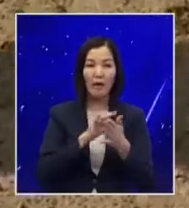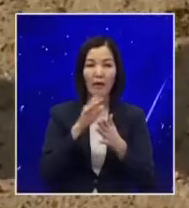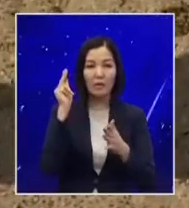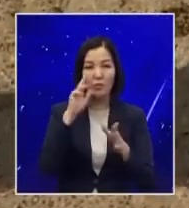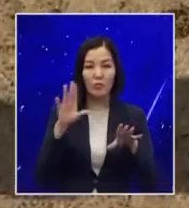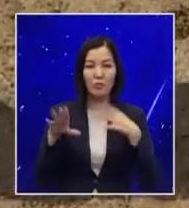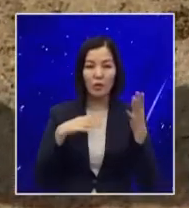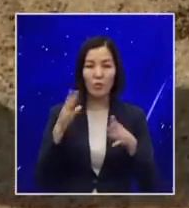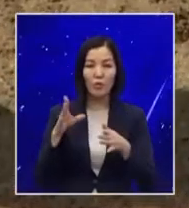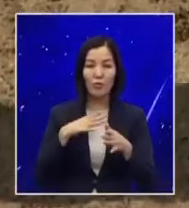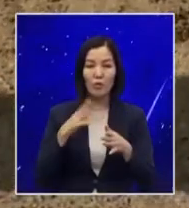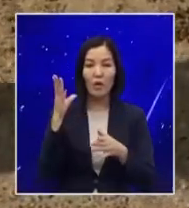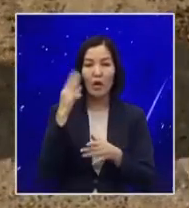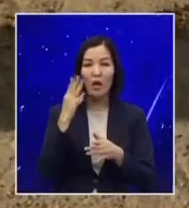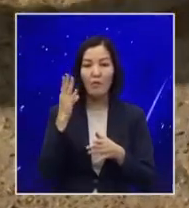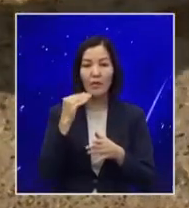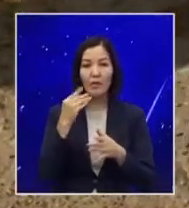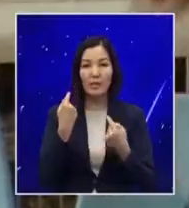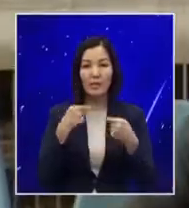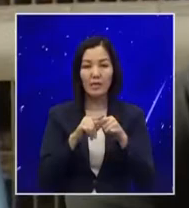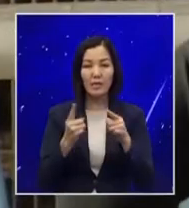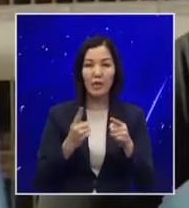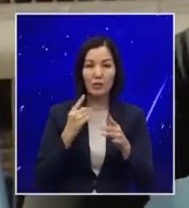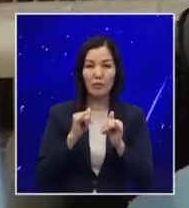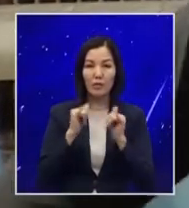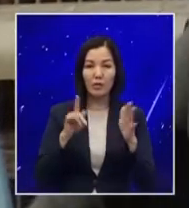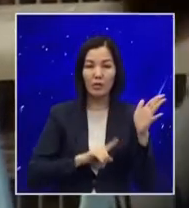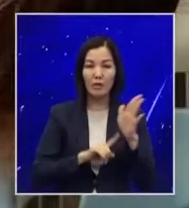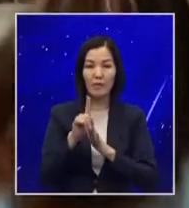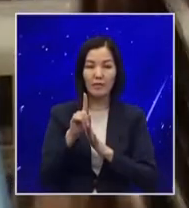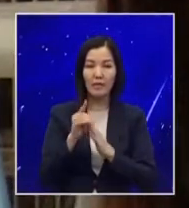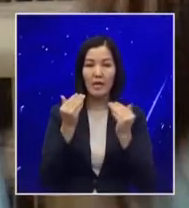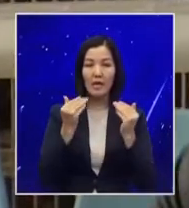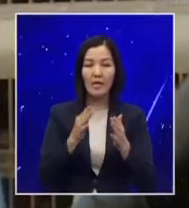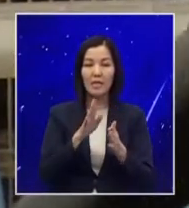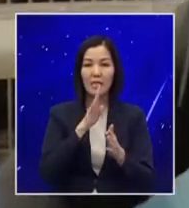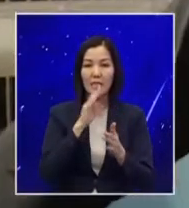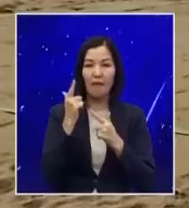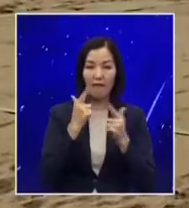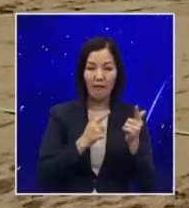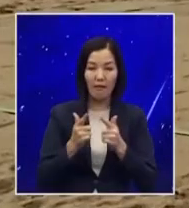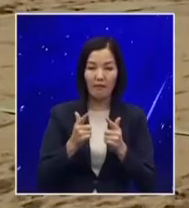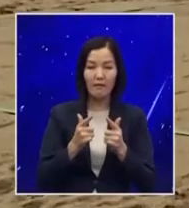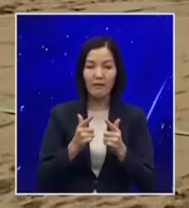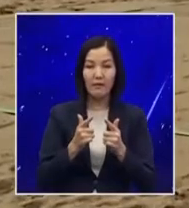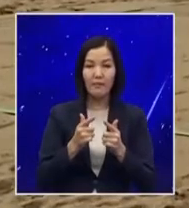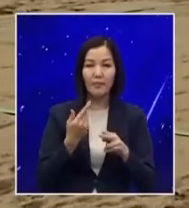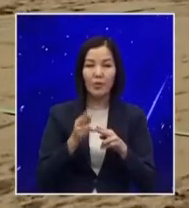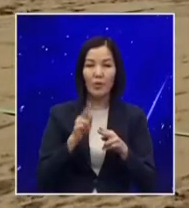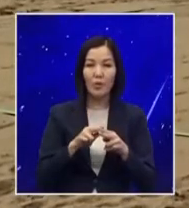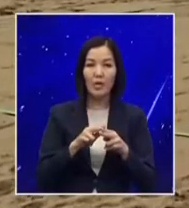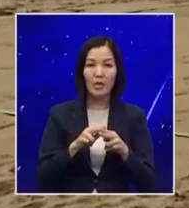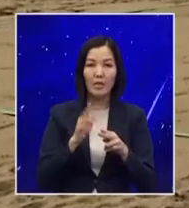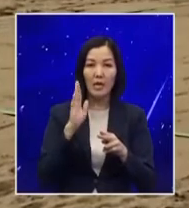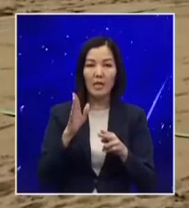болды. Енді Алматыдағы алаңда техникалық шеберлігін шыңдауға кіріскен. Қыздар қазір нағыз бабында, дейді бапкерлер. Олар шәкірттерінің